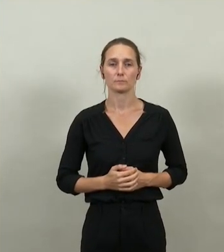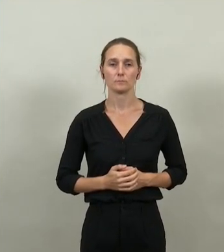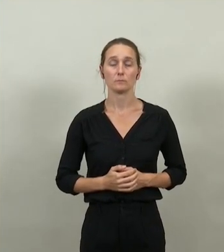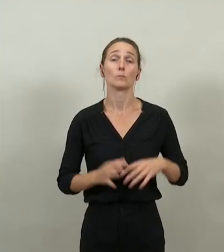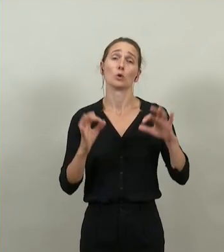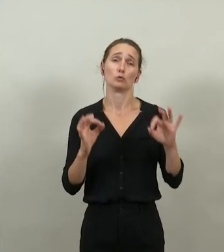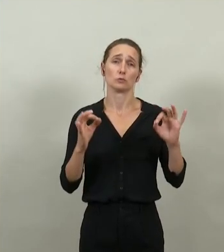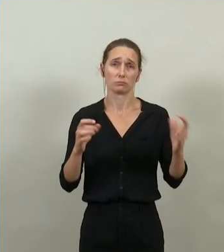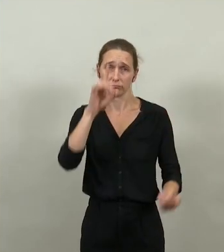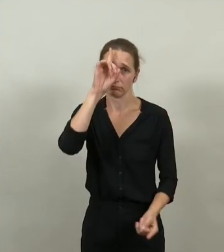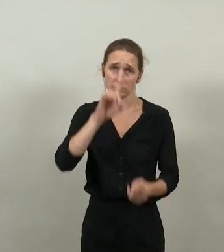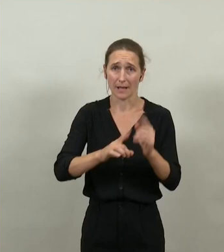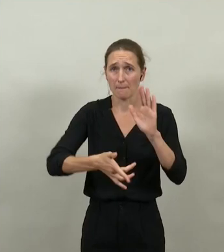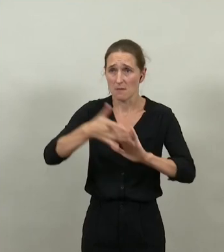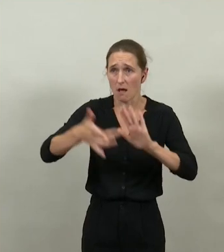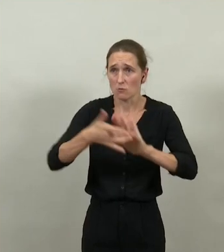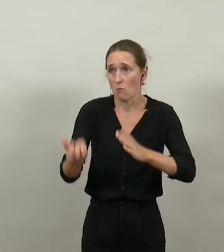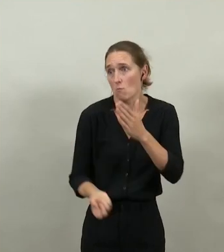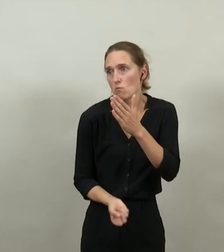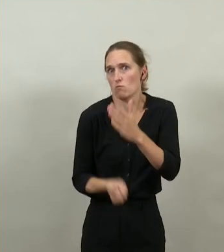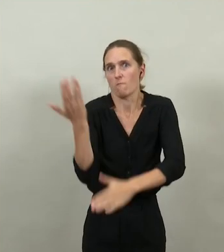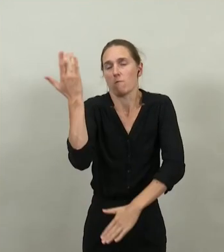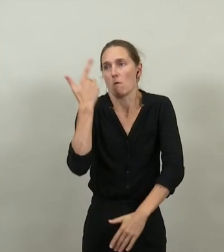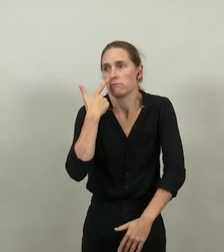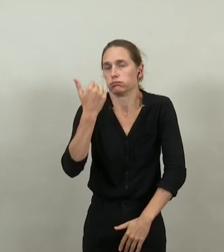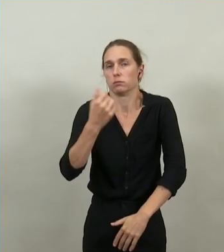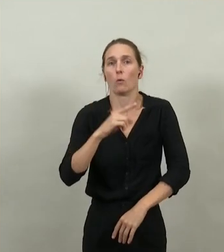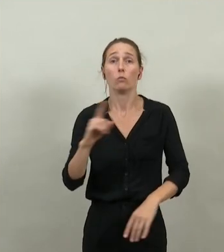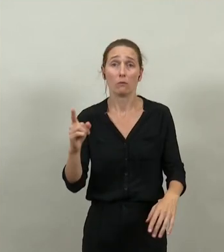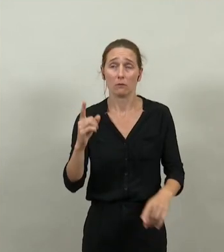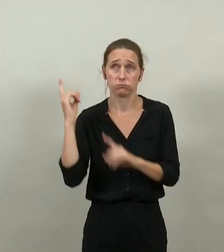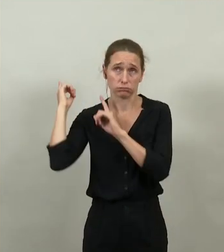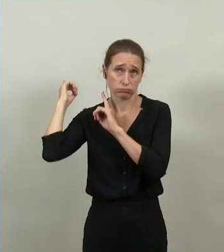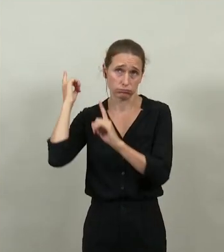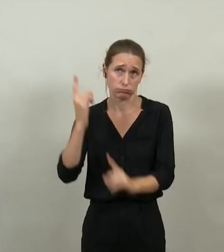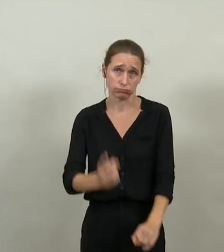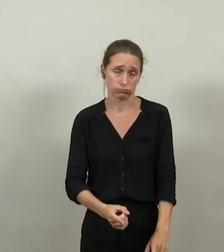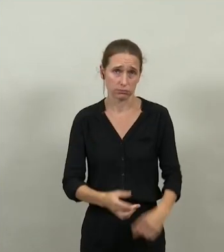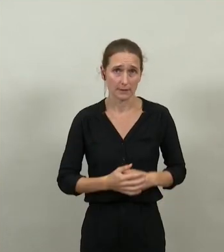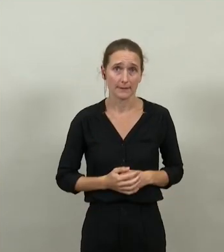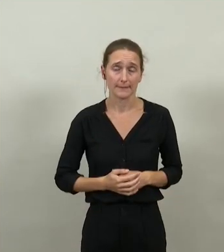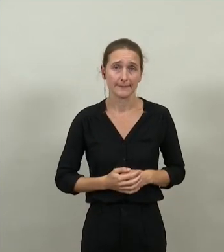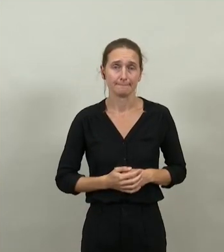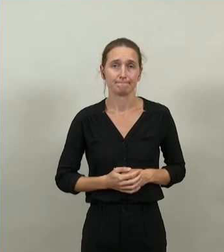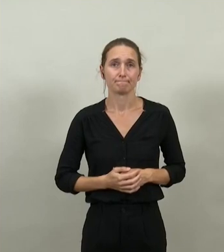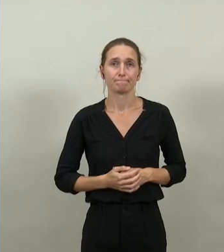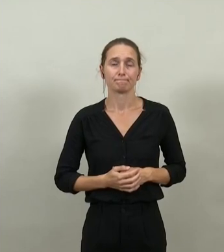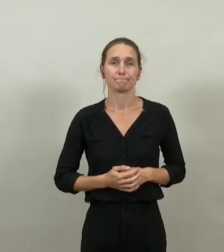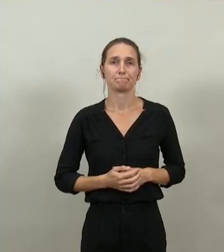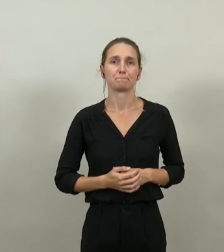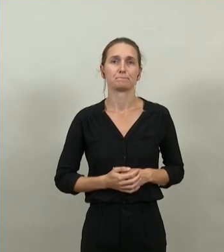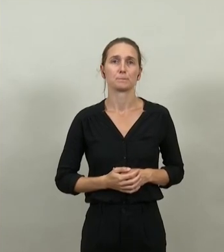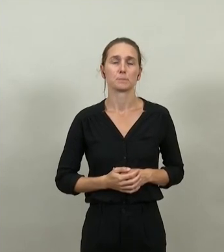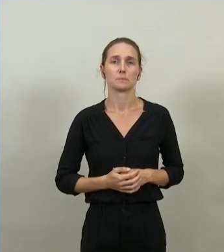migrante ne date pas d'aujourd'hui la question migrante elle date aussi depuis de nombreuses années